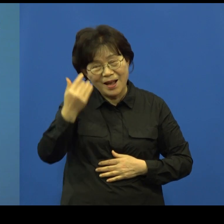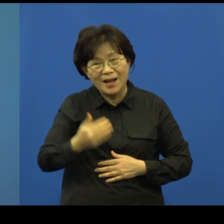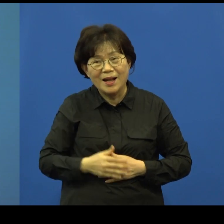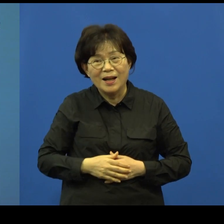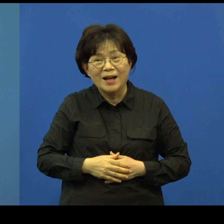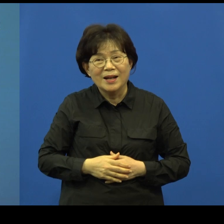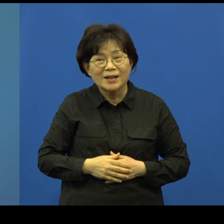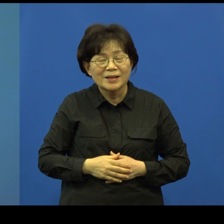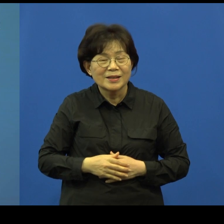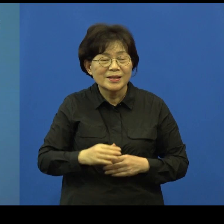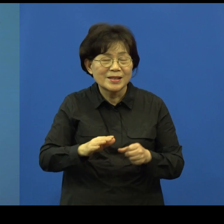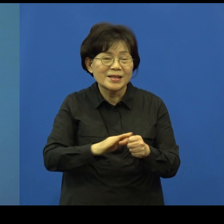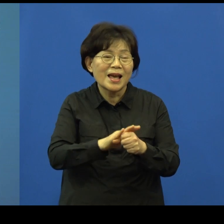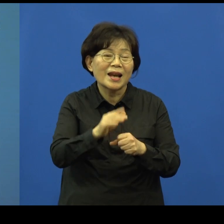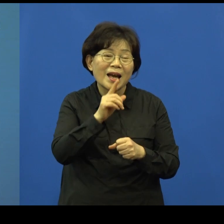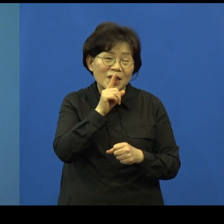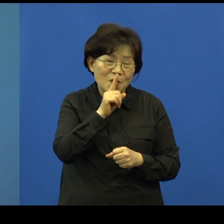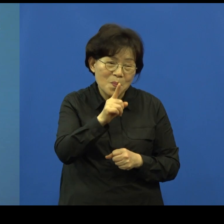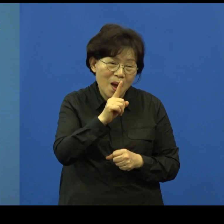여러분 사랑한다고 얘기하는 거예요.